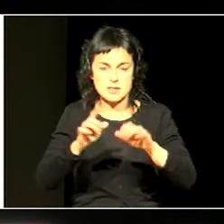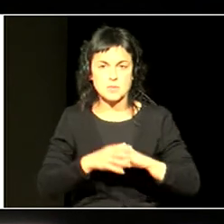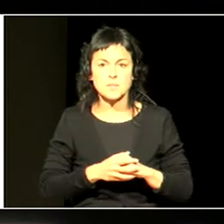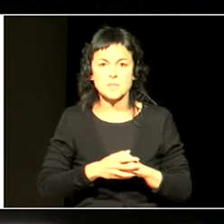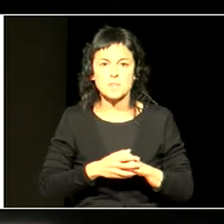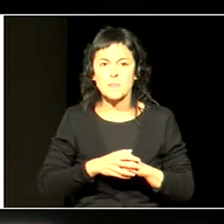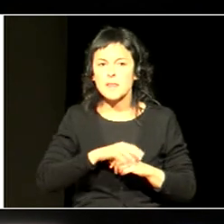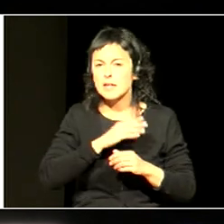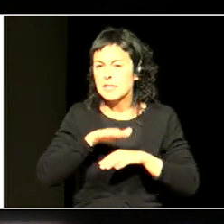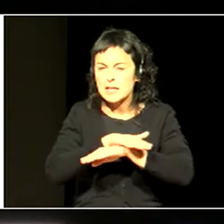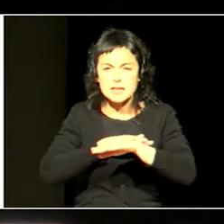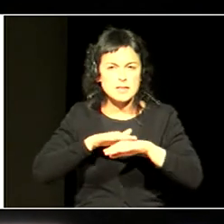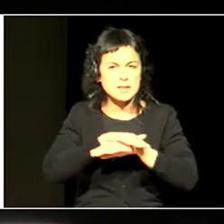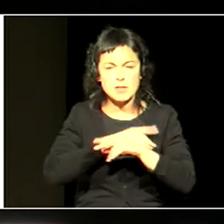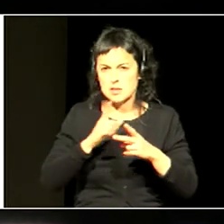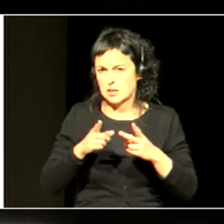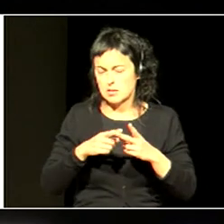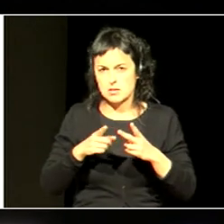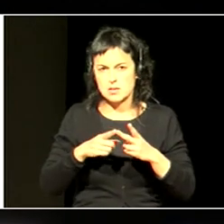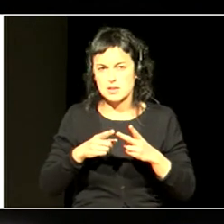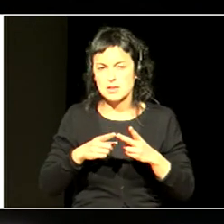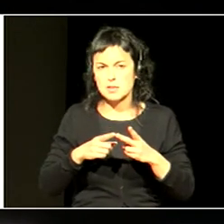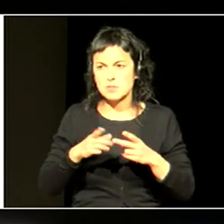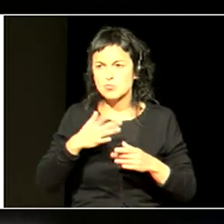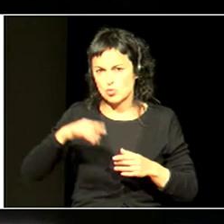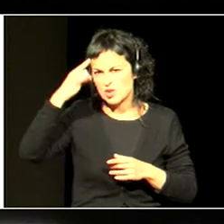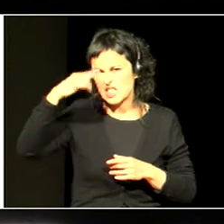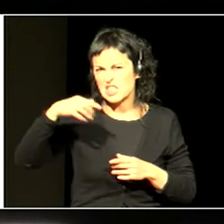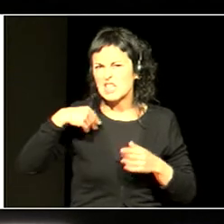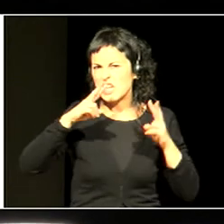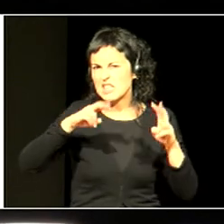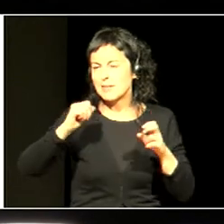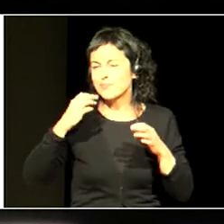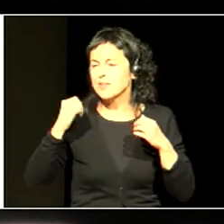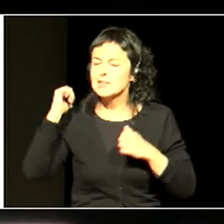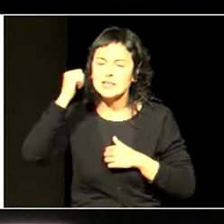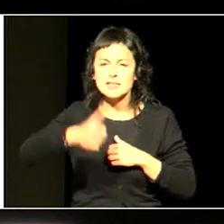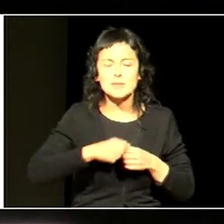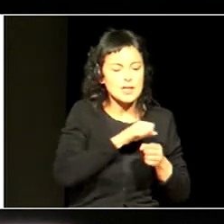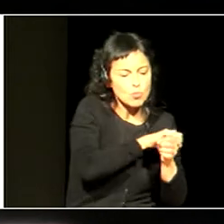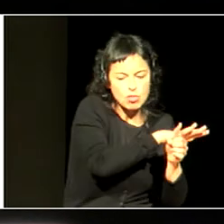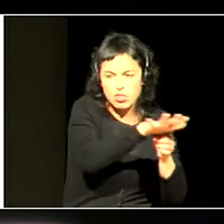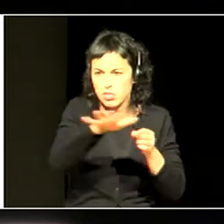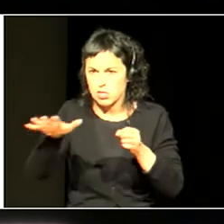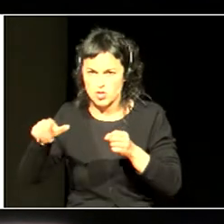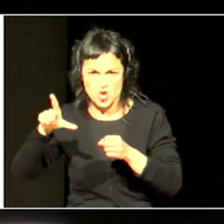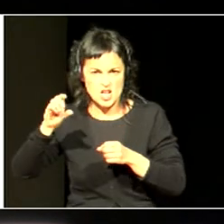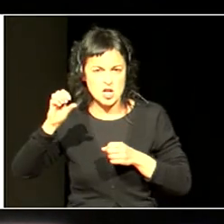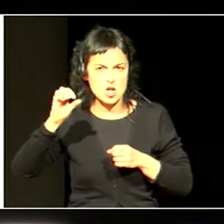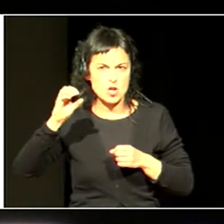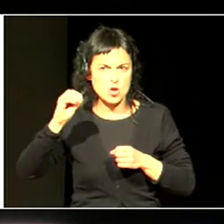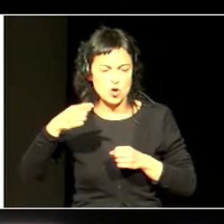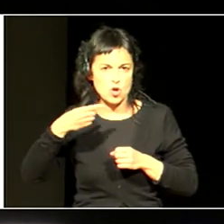gutzako oinarri-oinarrizkoa da, ni badakit beti landu dira zela gai honek zeharlerro modura, lokseti dator. Hemen trienio